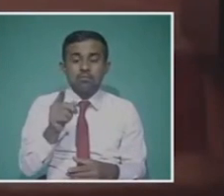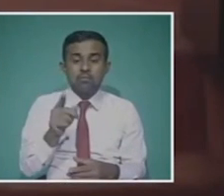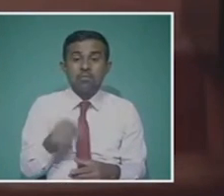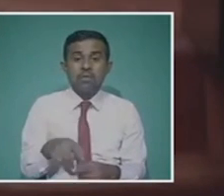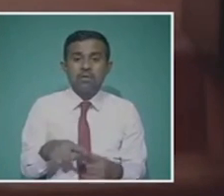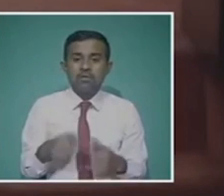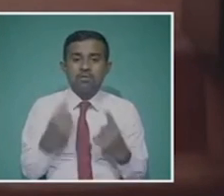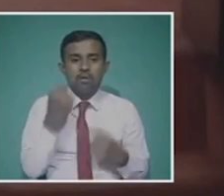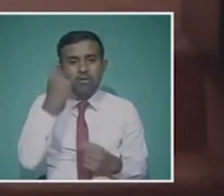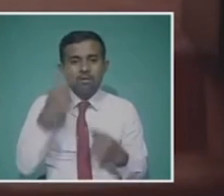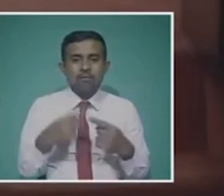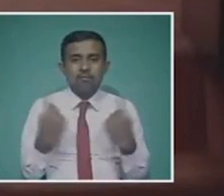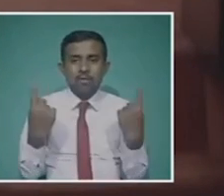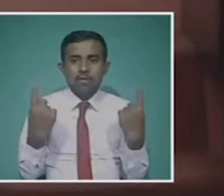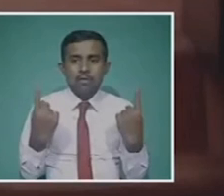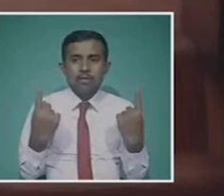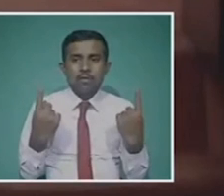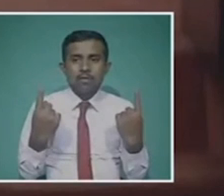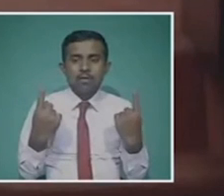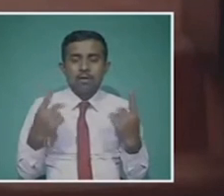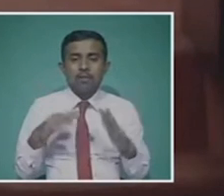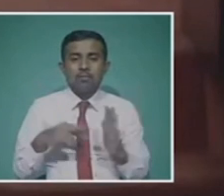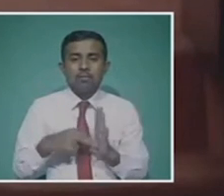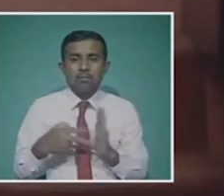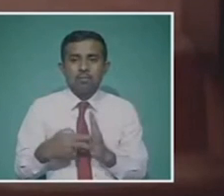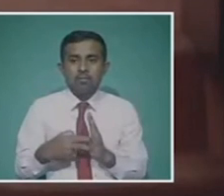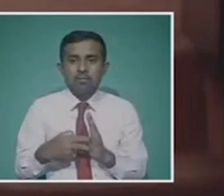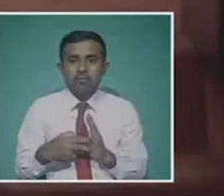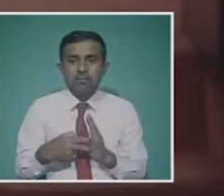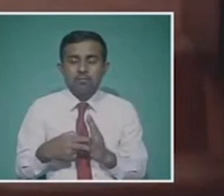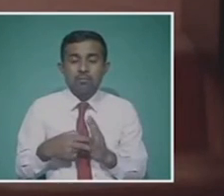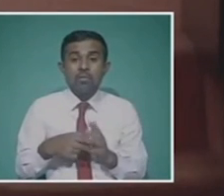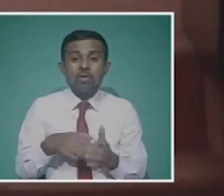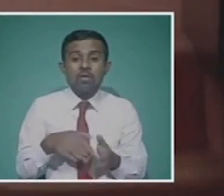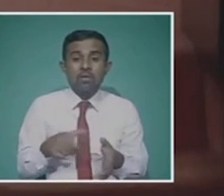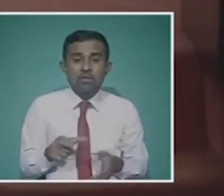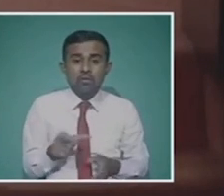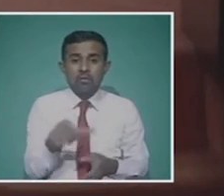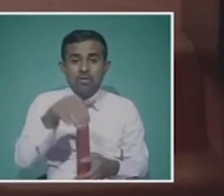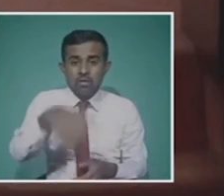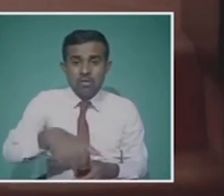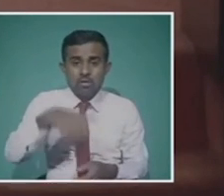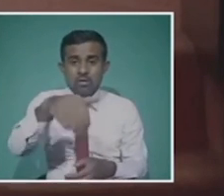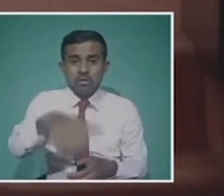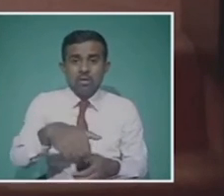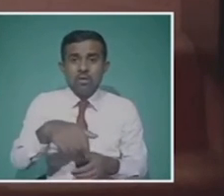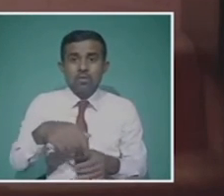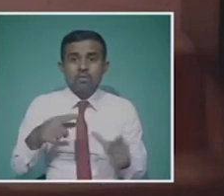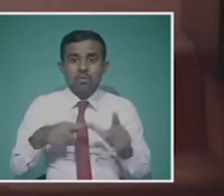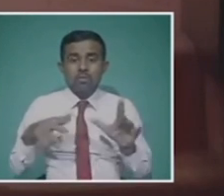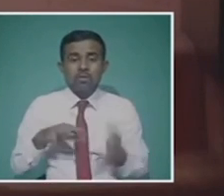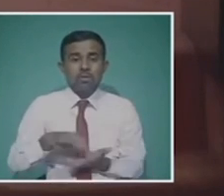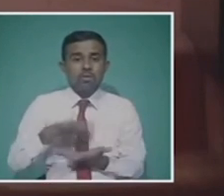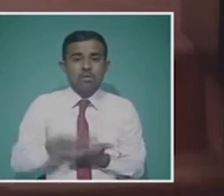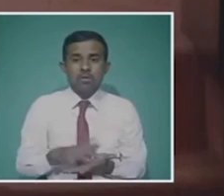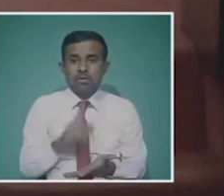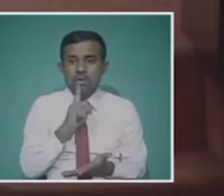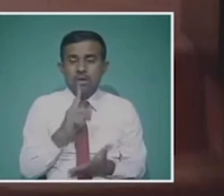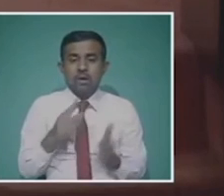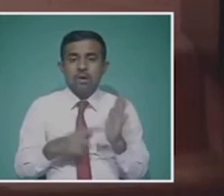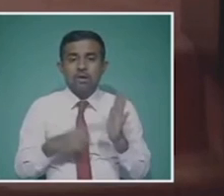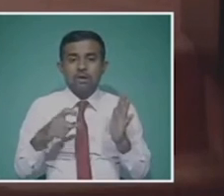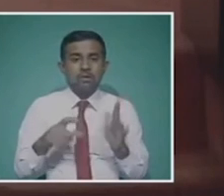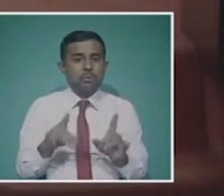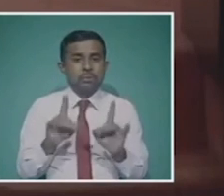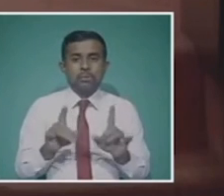පොල් පැලේට කියලා. අන්තිමේ මේ ව්‍යාපෘතිය අගල් කැපිල්ල වනජීවී දෙපාර්තමේන්තුව අනුමත කරලත් නැහැ. තාක්ෂණිකව